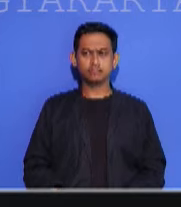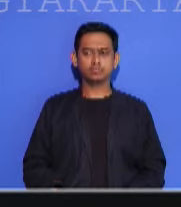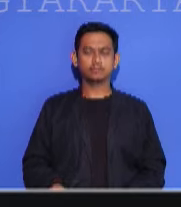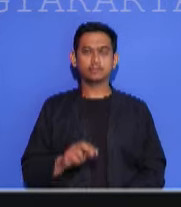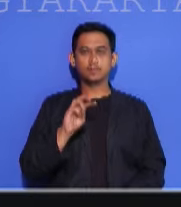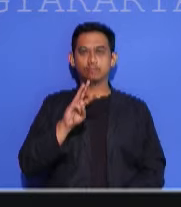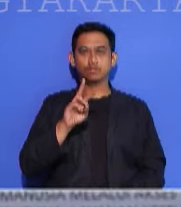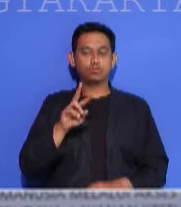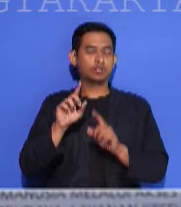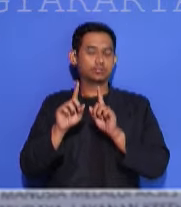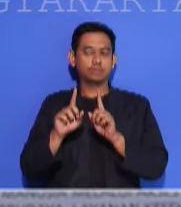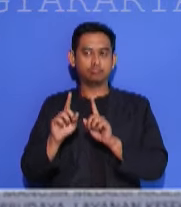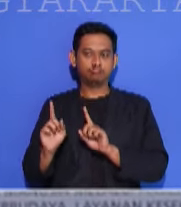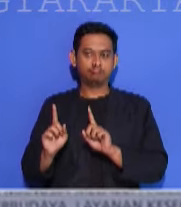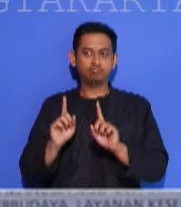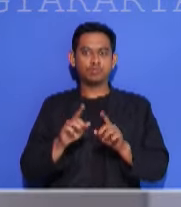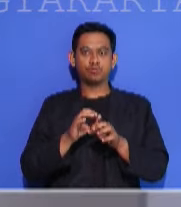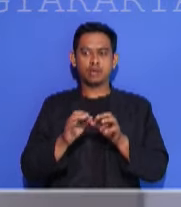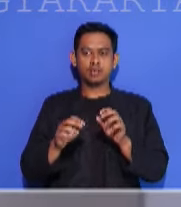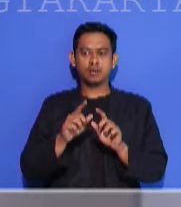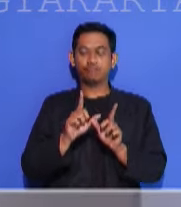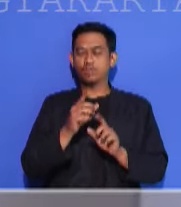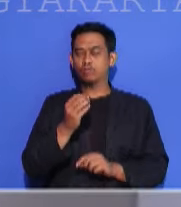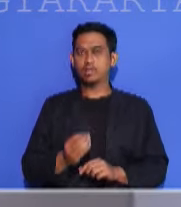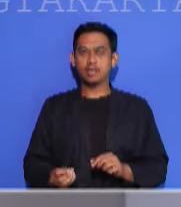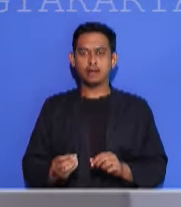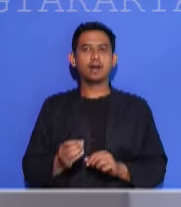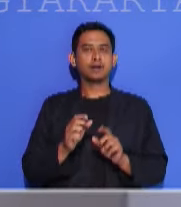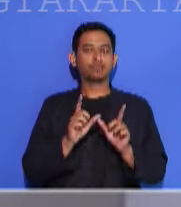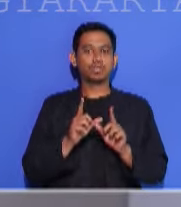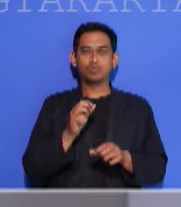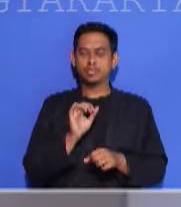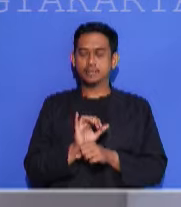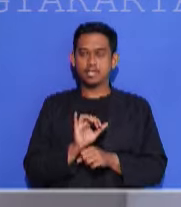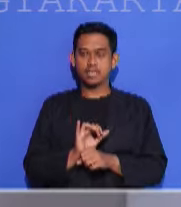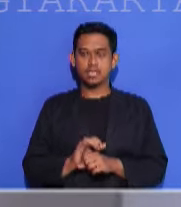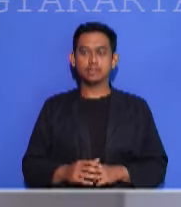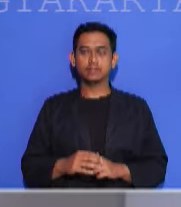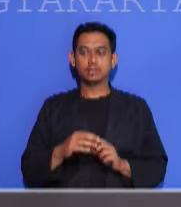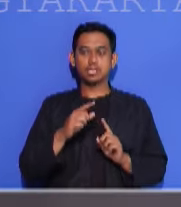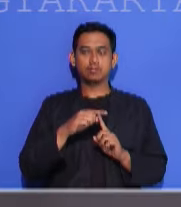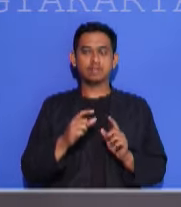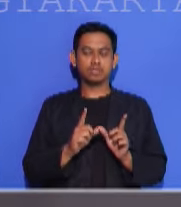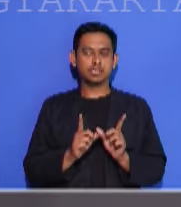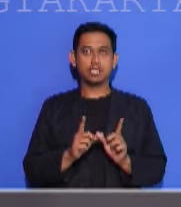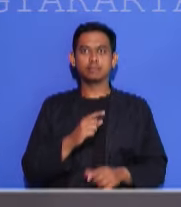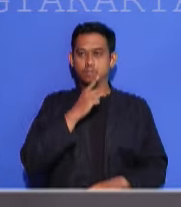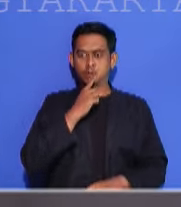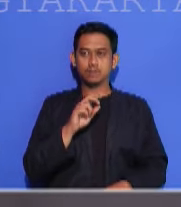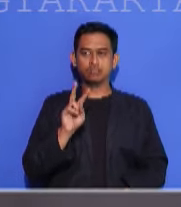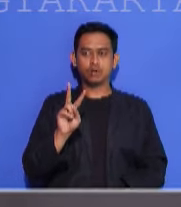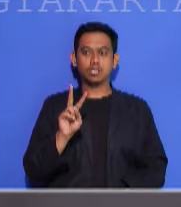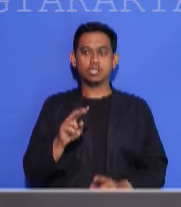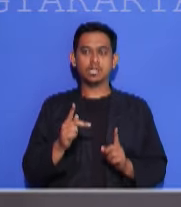dan wakil wali kota, yaitu nomor urut 1 Heru Purwadi berpasangan dengan Sri Widya Supena, nomor urut 2